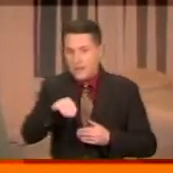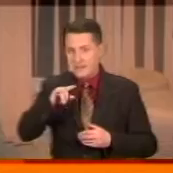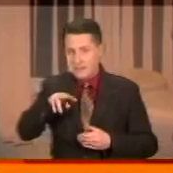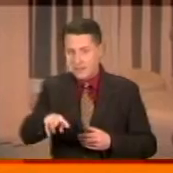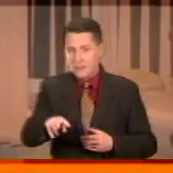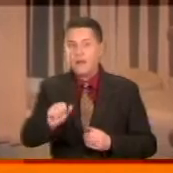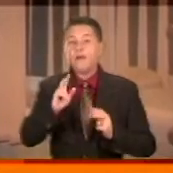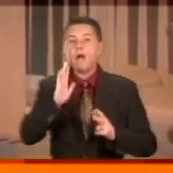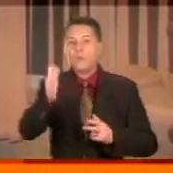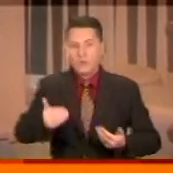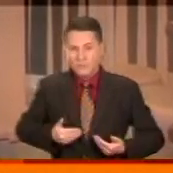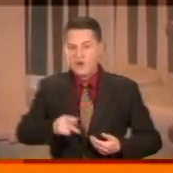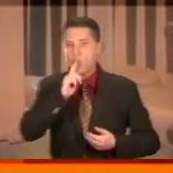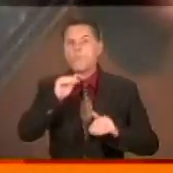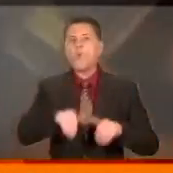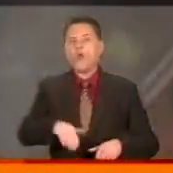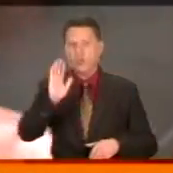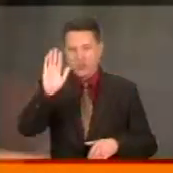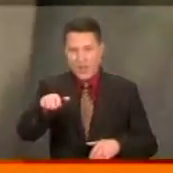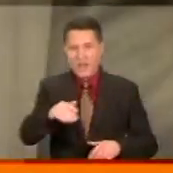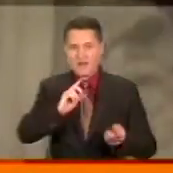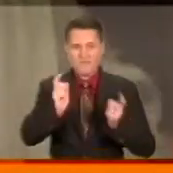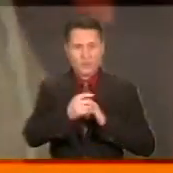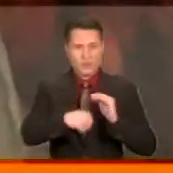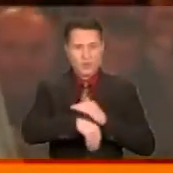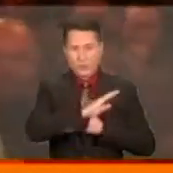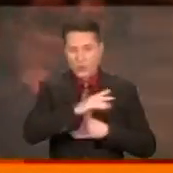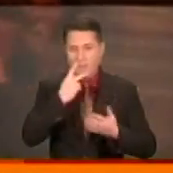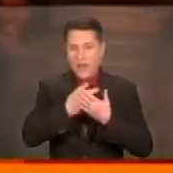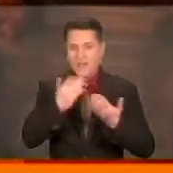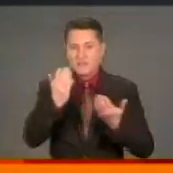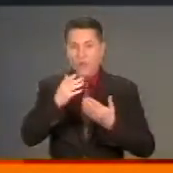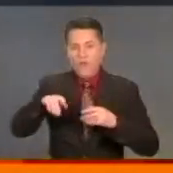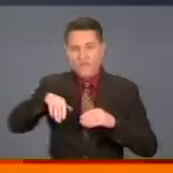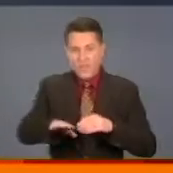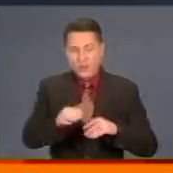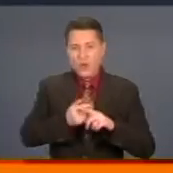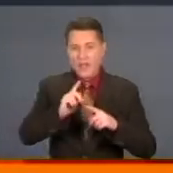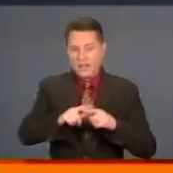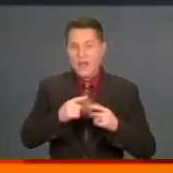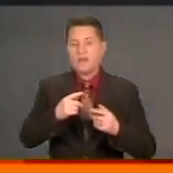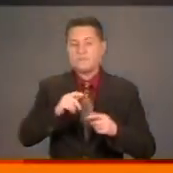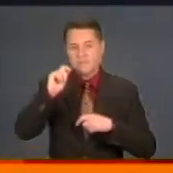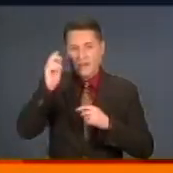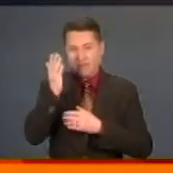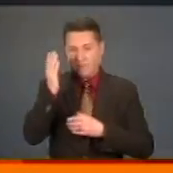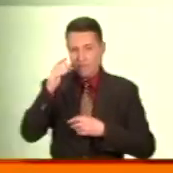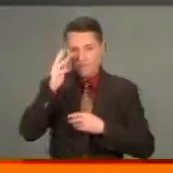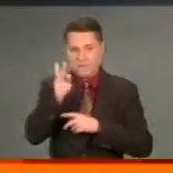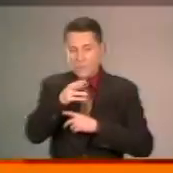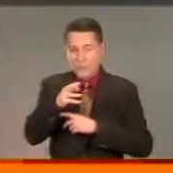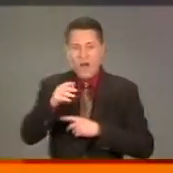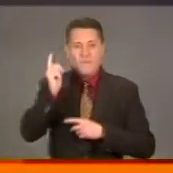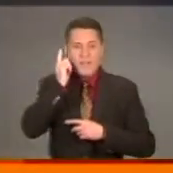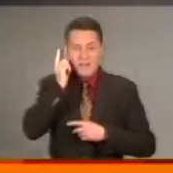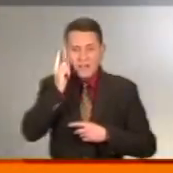жити, він говорить, мовчи. Розвернувся і йшов. Сержант показує відео, яке зафільмував на телефон. Це солдатський намет на 30 ліжок, а